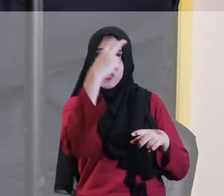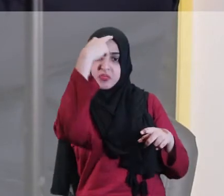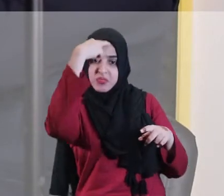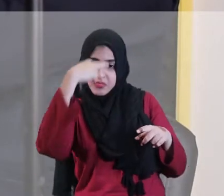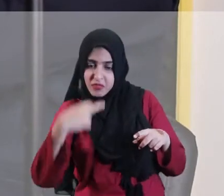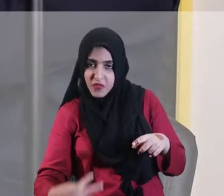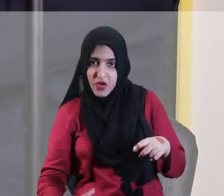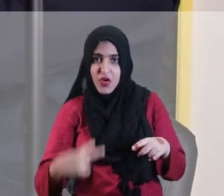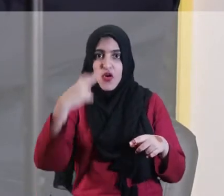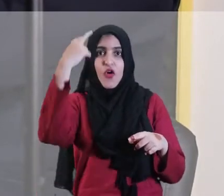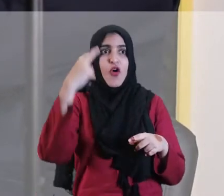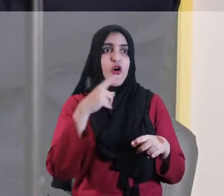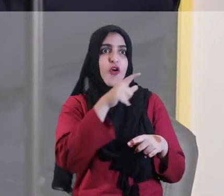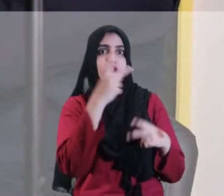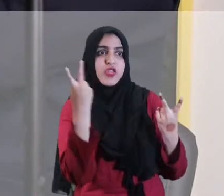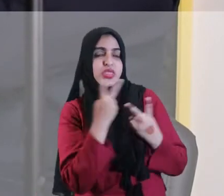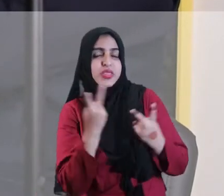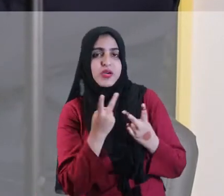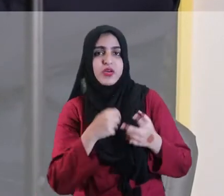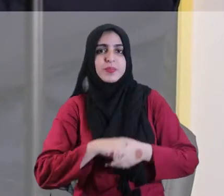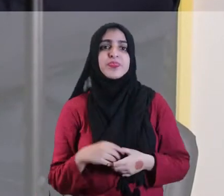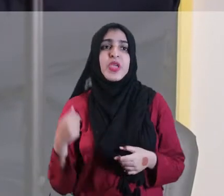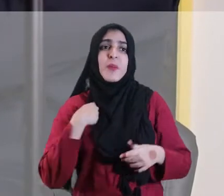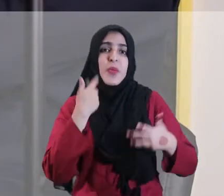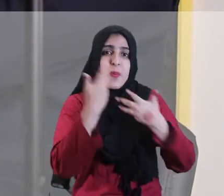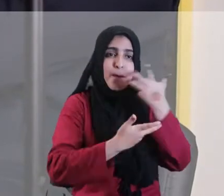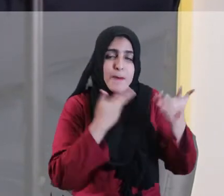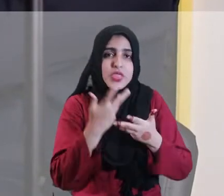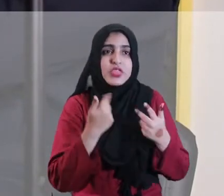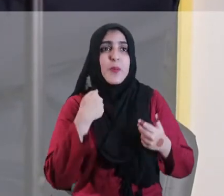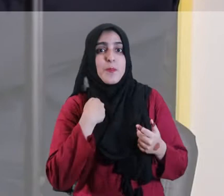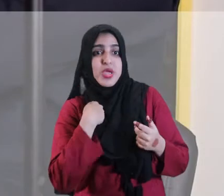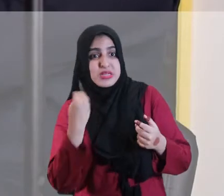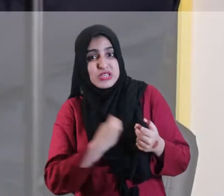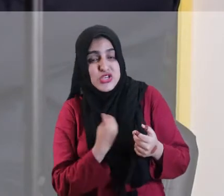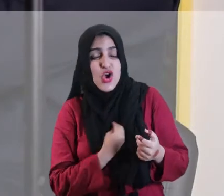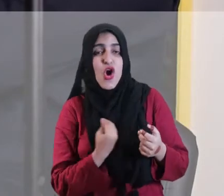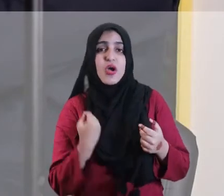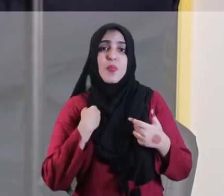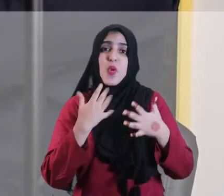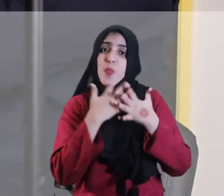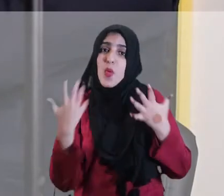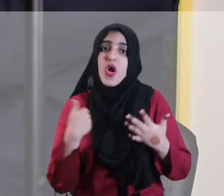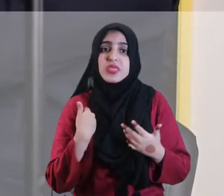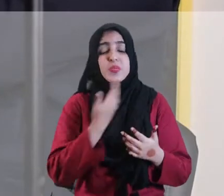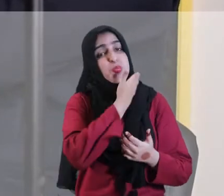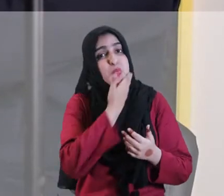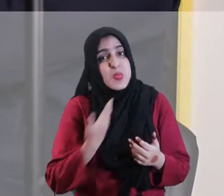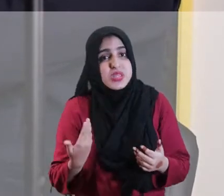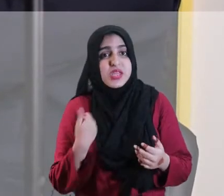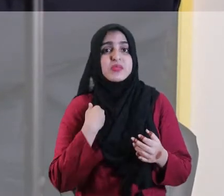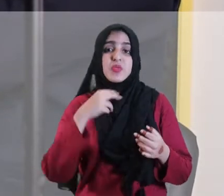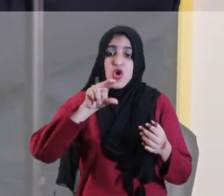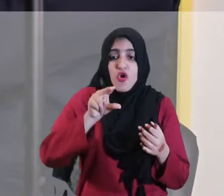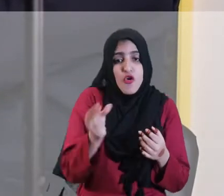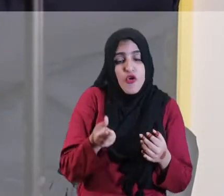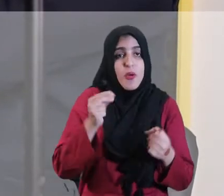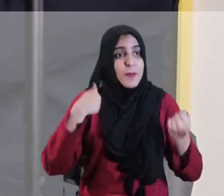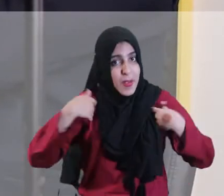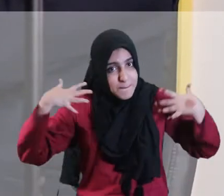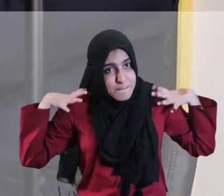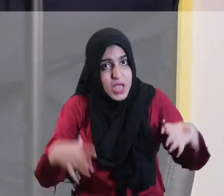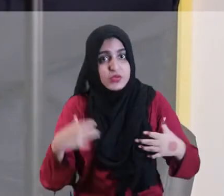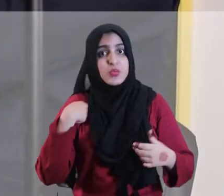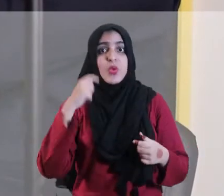तो फिर मैंने उनको स्पेन किया कि जिस तरह मेरा पैशन है मुझे शौक है मैं मेहनत करूंगी और इंशाल्लाह मैं आगे अब कुछ अच्छा काम करने की कोशिश